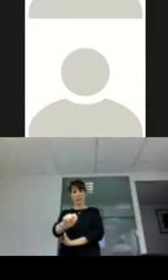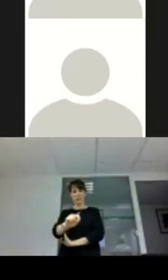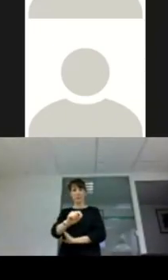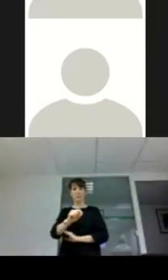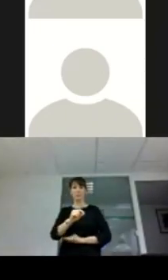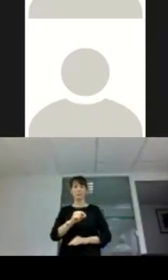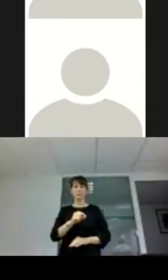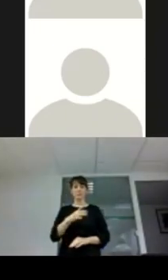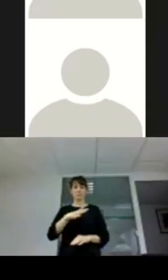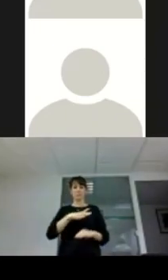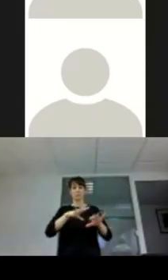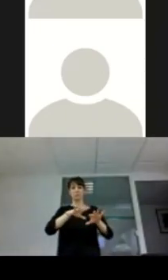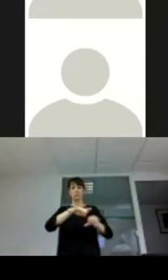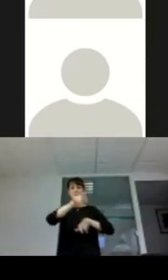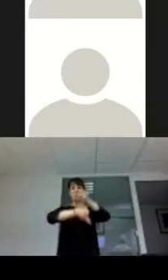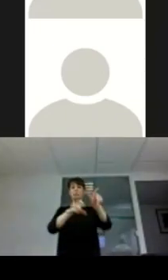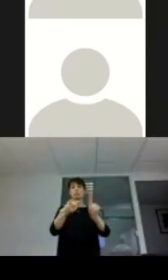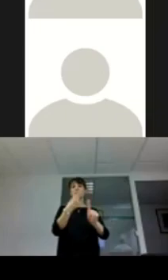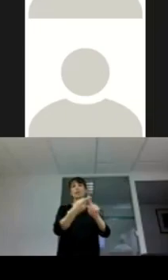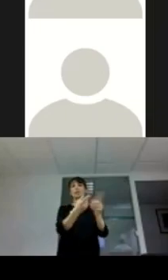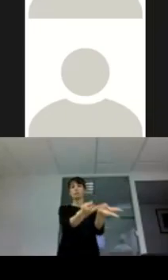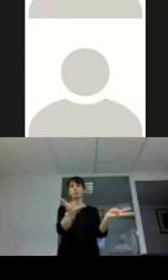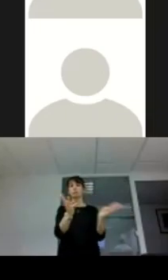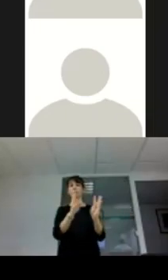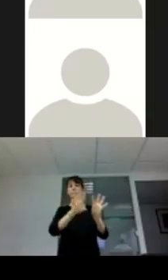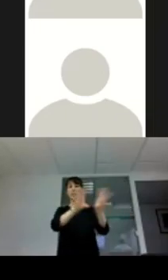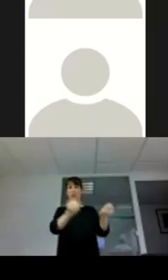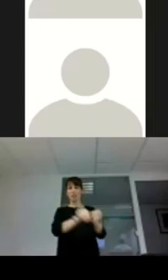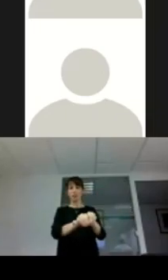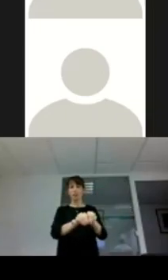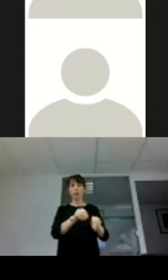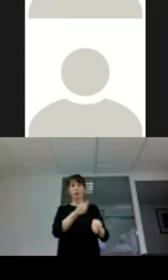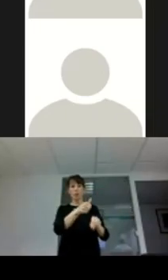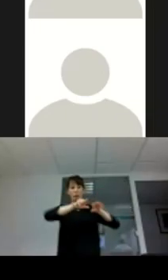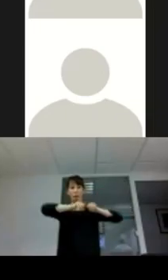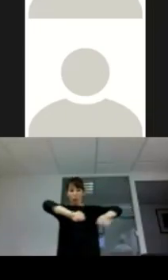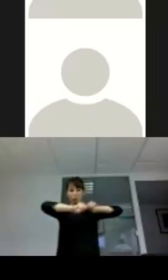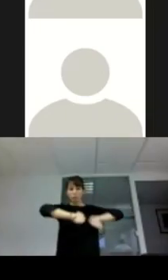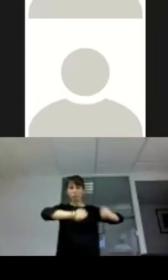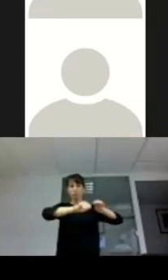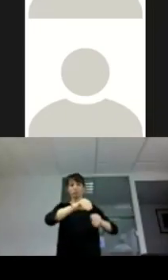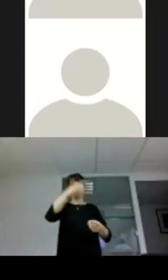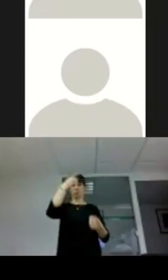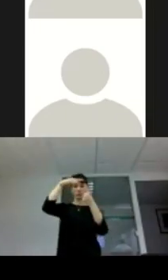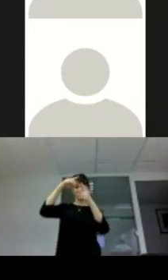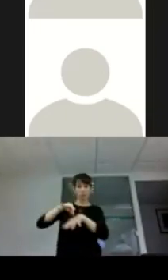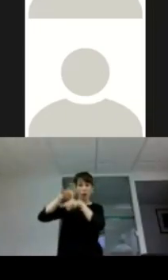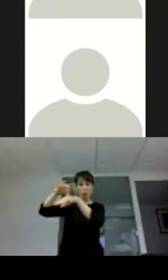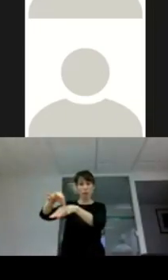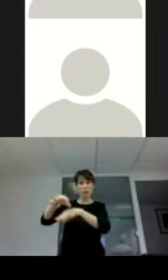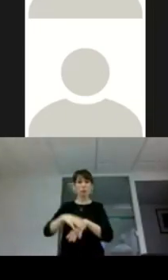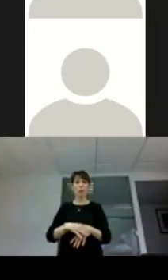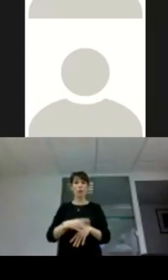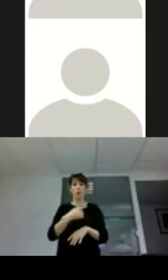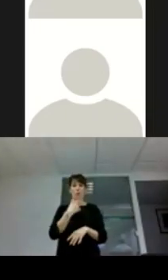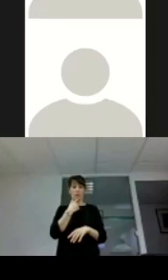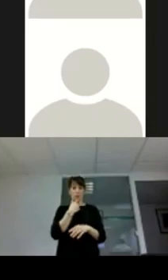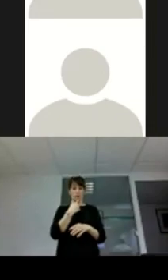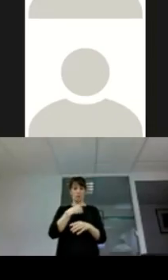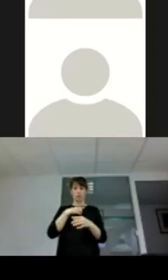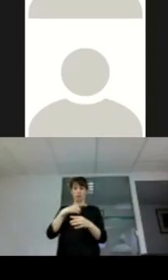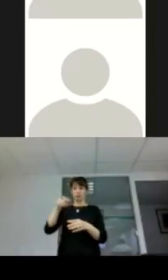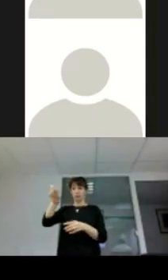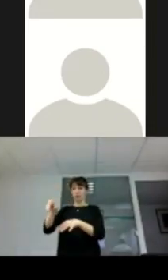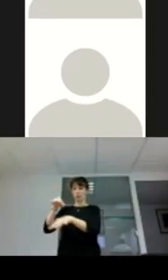depuis 2020, depuis décembre 2020, une équipe dédiée a été formée aux soins oncologiques de support